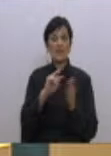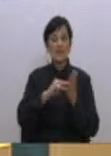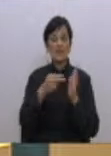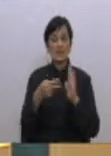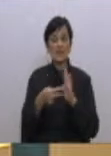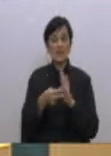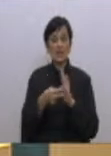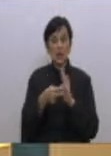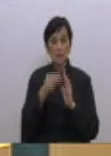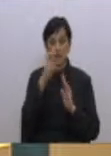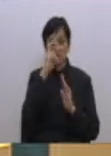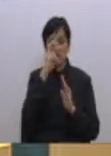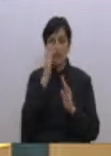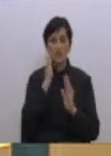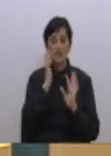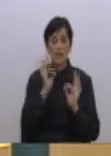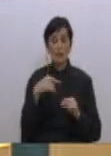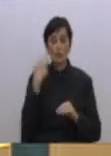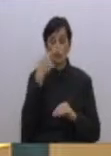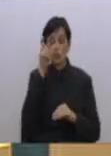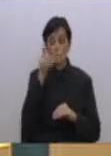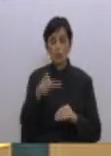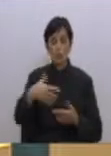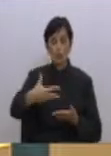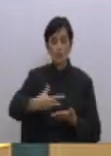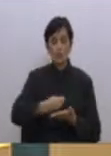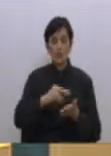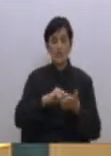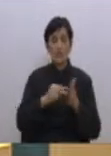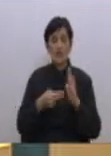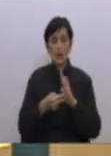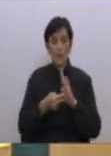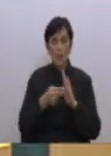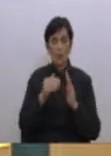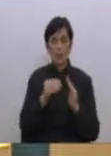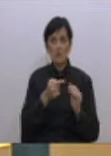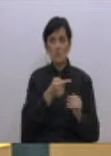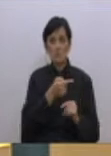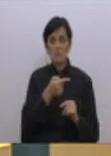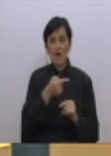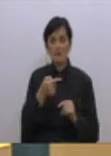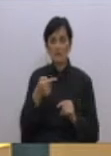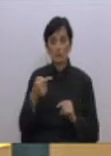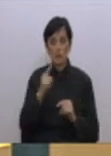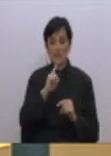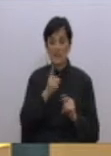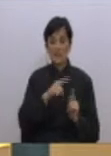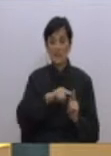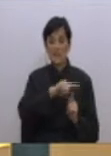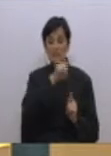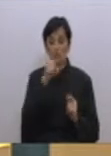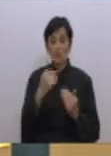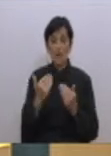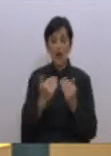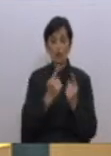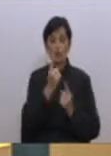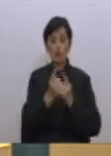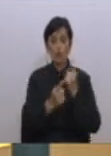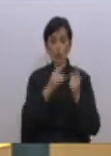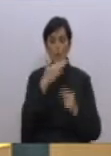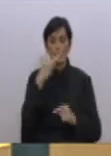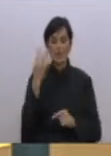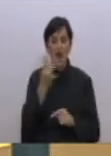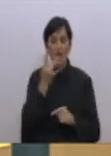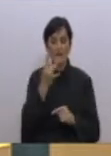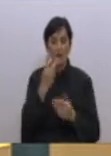იგეგმება საჯარო სამართლის იურიდიული პირების შემოსავლები, იგეგმება საკმაოდ პესიმისტურად და წლის განმავლობაში მათი კორექტირება მრავალჯერ